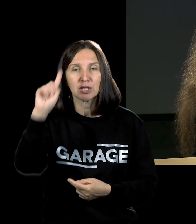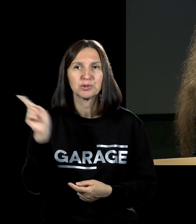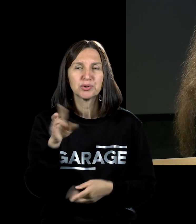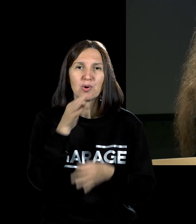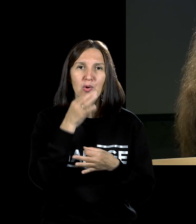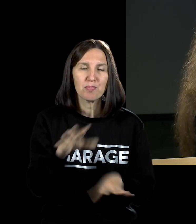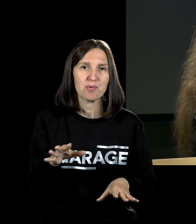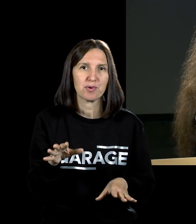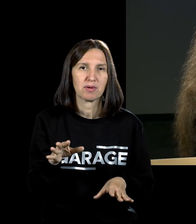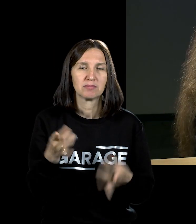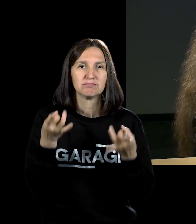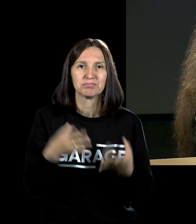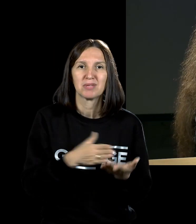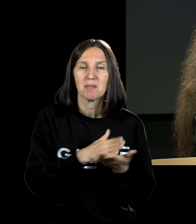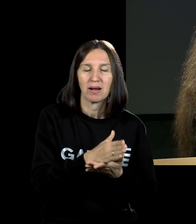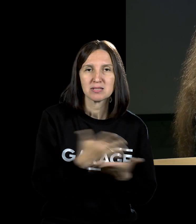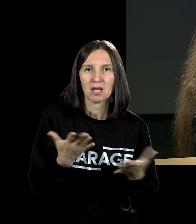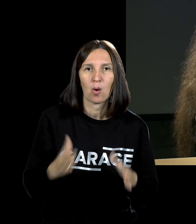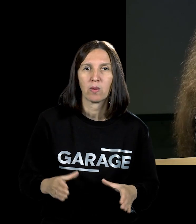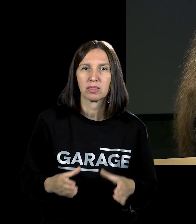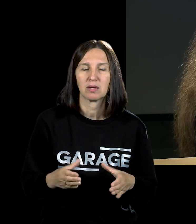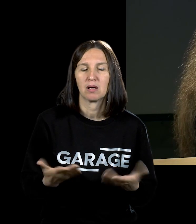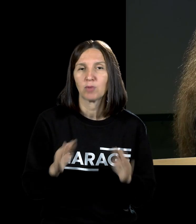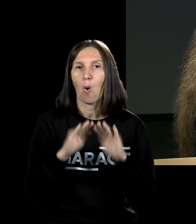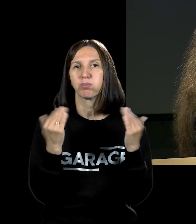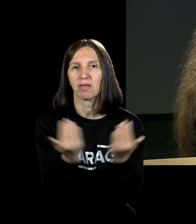бы любой минималистский объект, да,